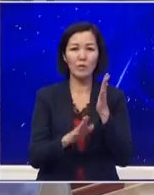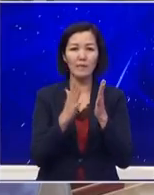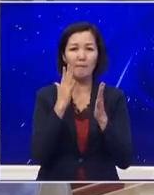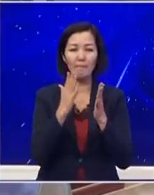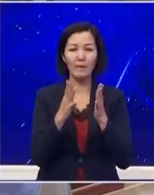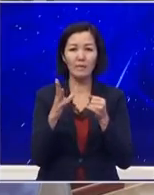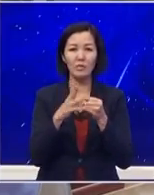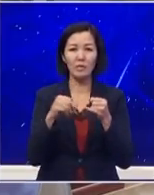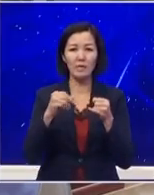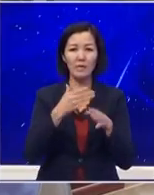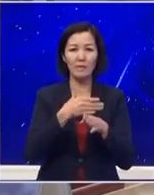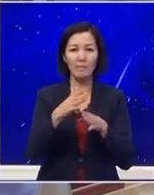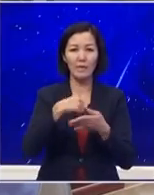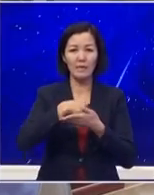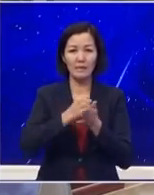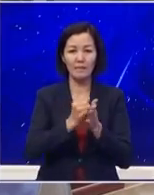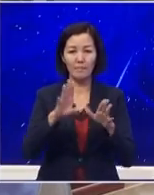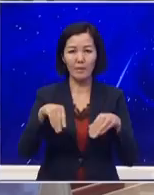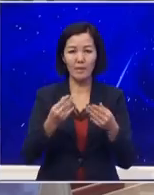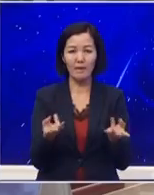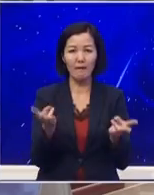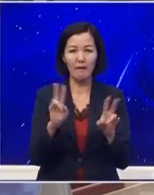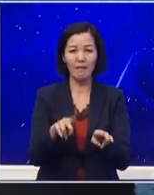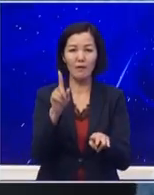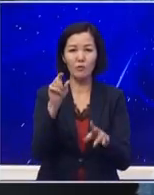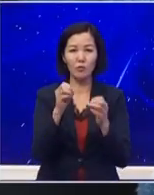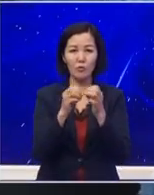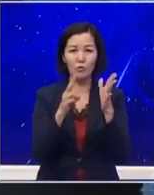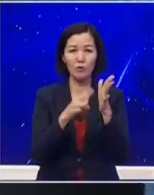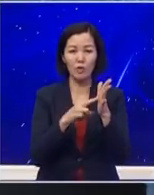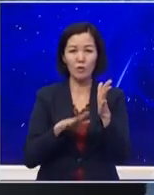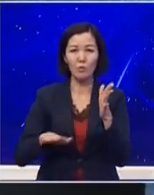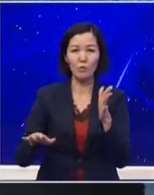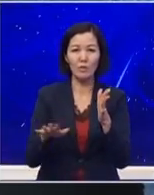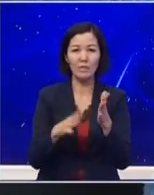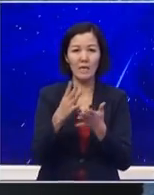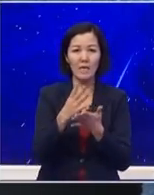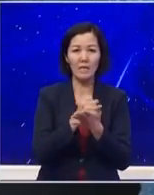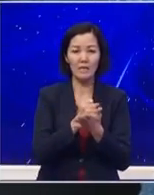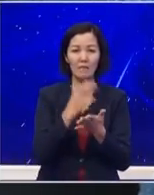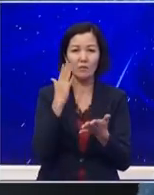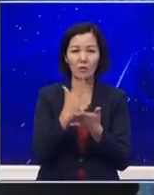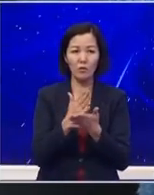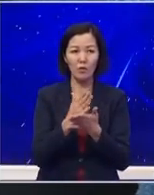участкілері бекітіліп берілген, қалған 117 участкі қазіргі таңда резервте тұр.